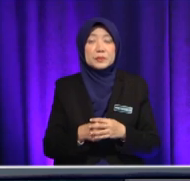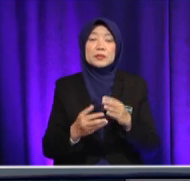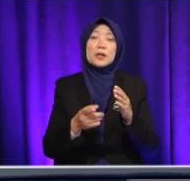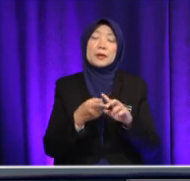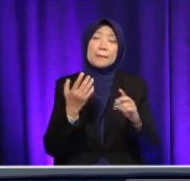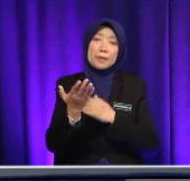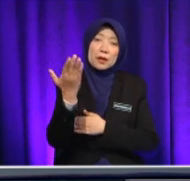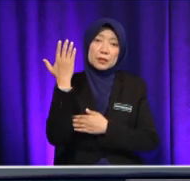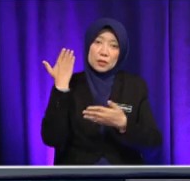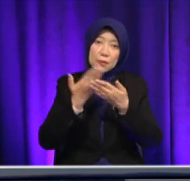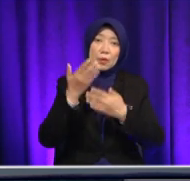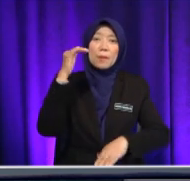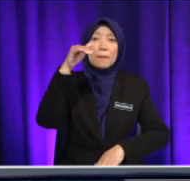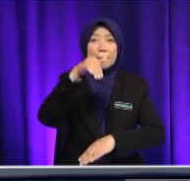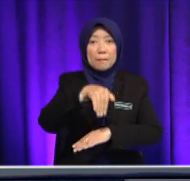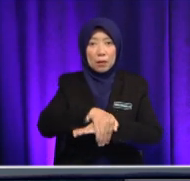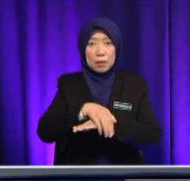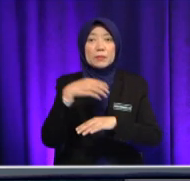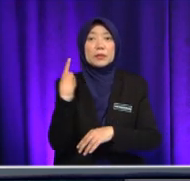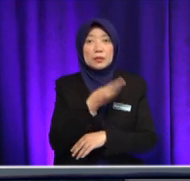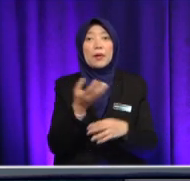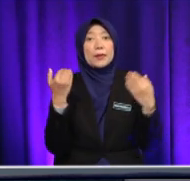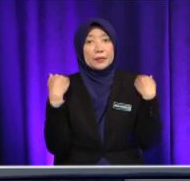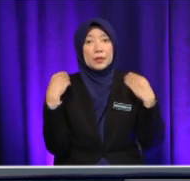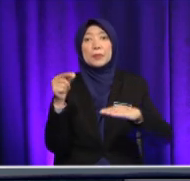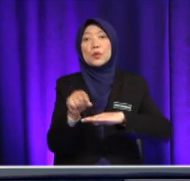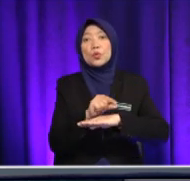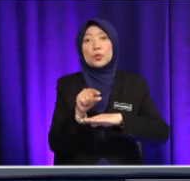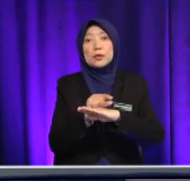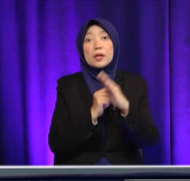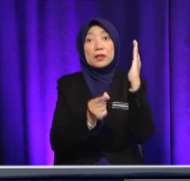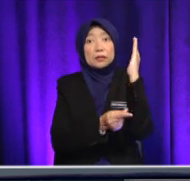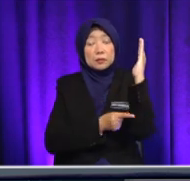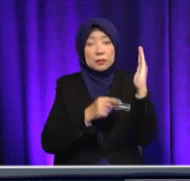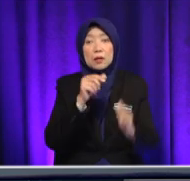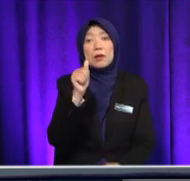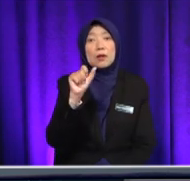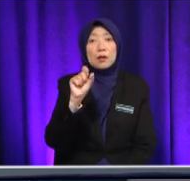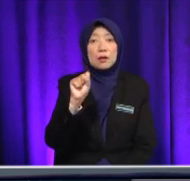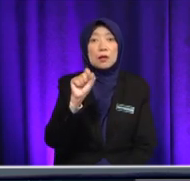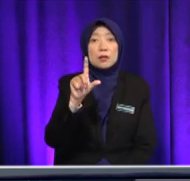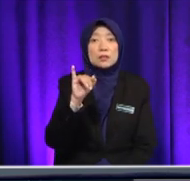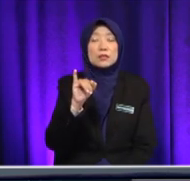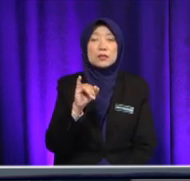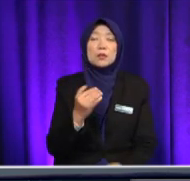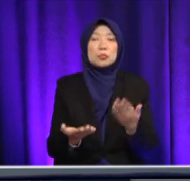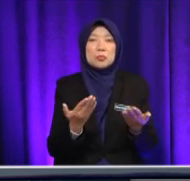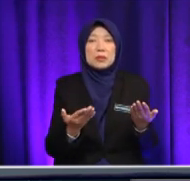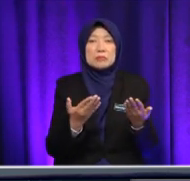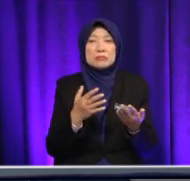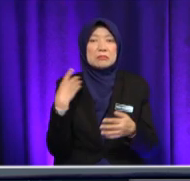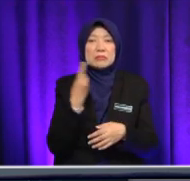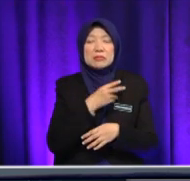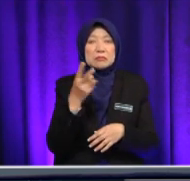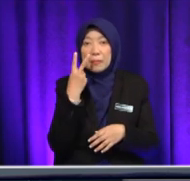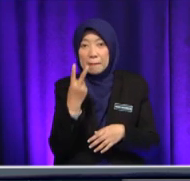sampai petang sampai malam kita ada menggunakan getah asli. Mungkin kita tak perasanlah kot.